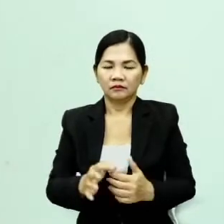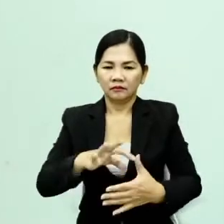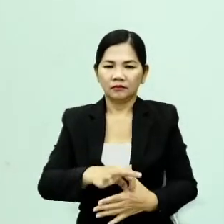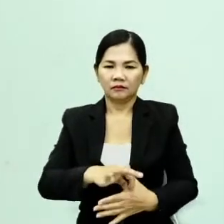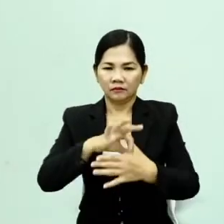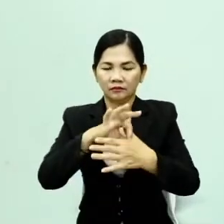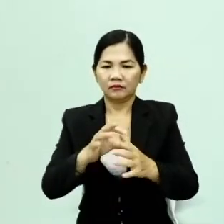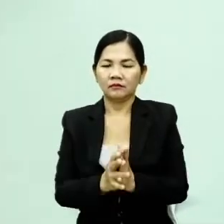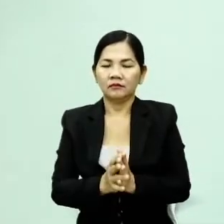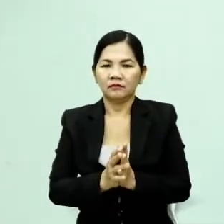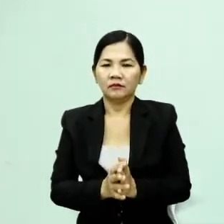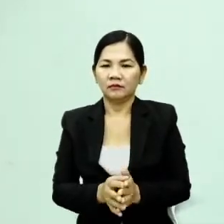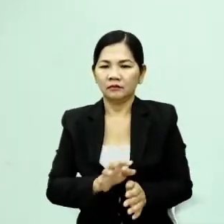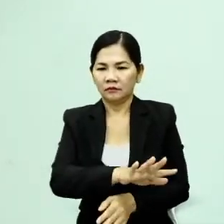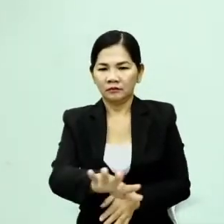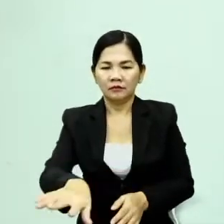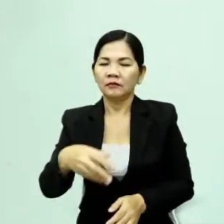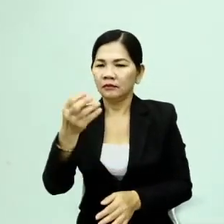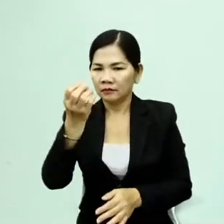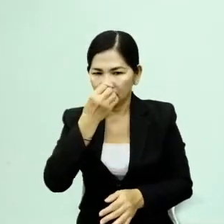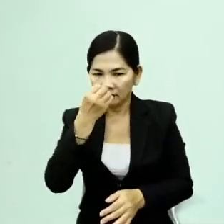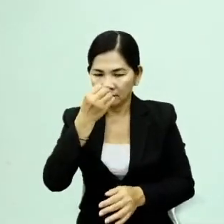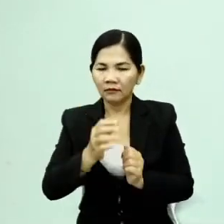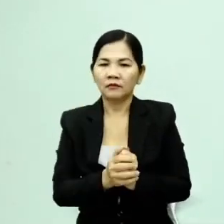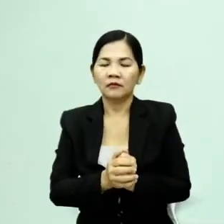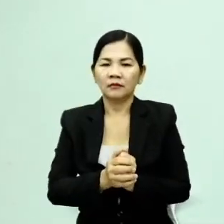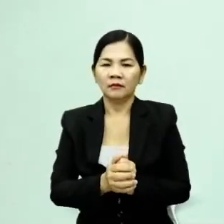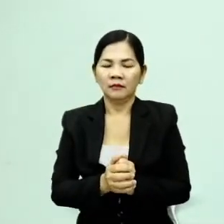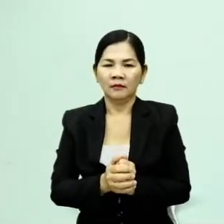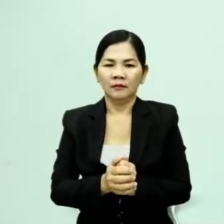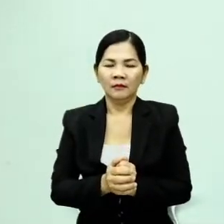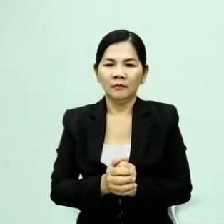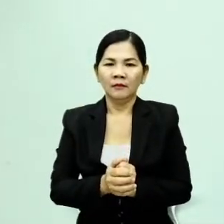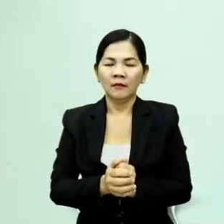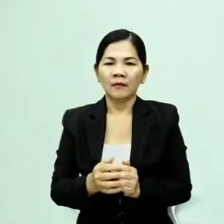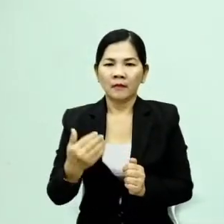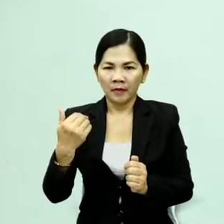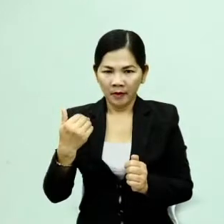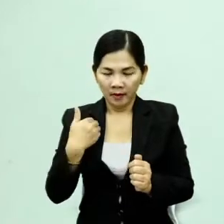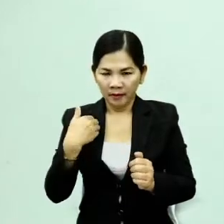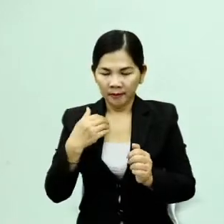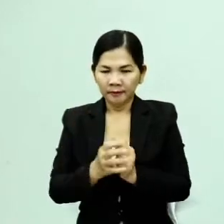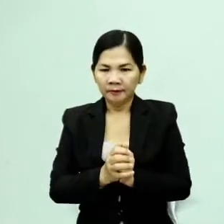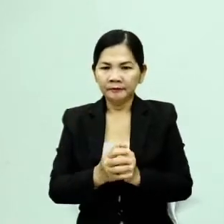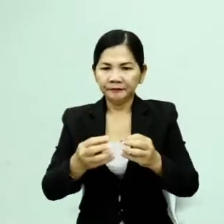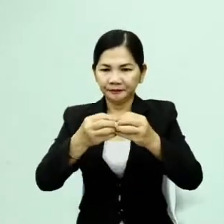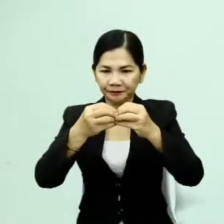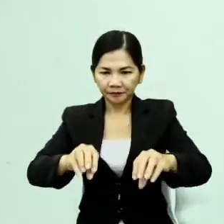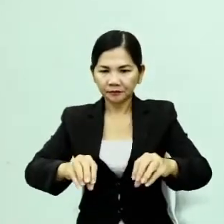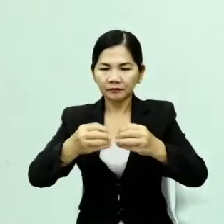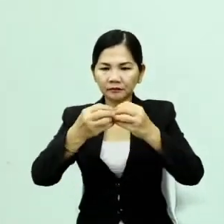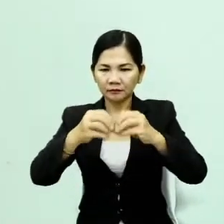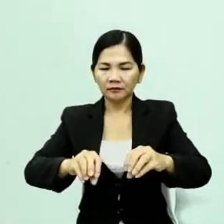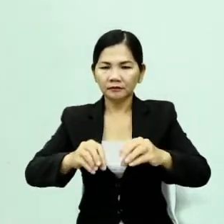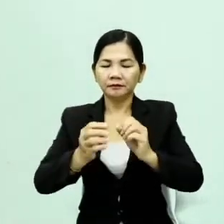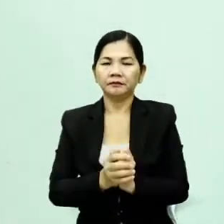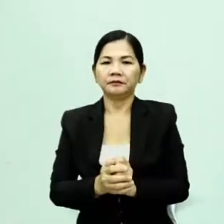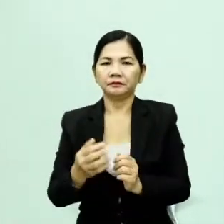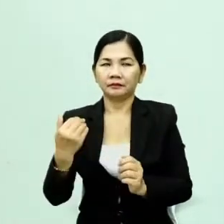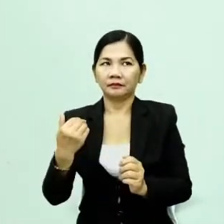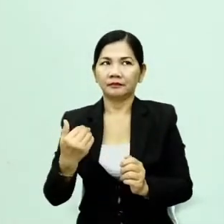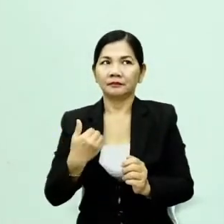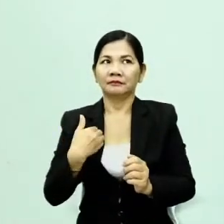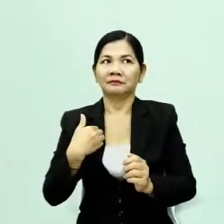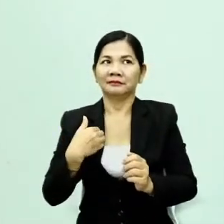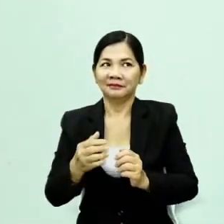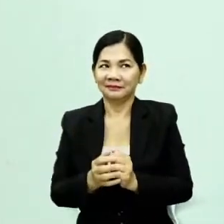sạch cha xâm rập bó rì phục cha miên là vậy tiết ta con cha cứ đo sốt nó con á cha cứ đo sốt sầm ráp cha mà